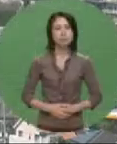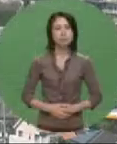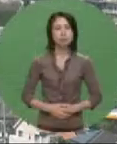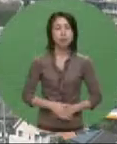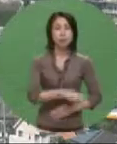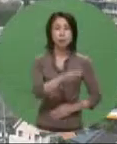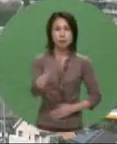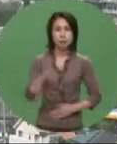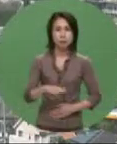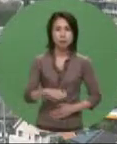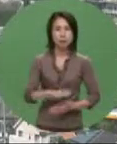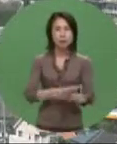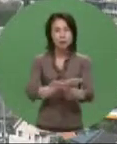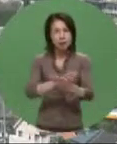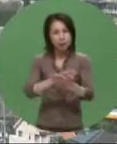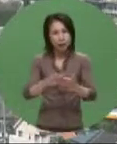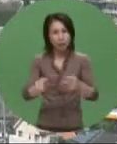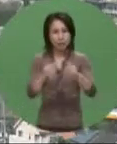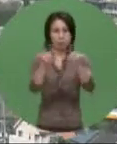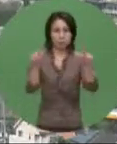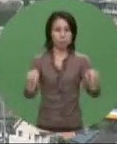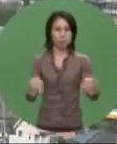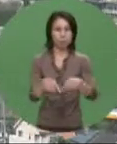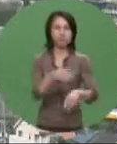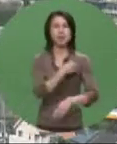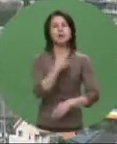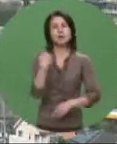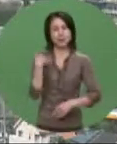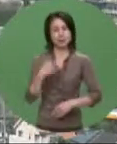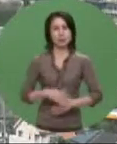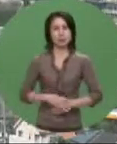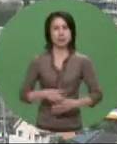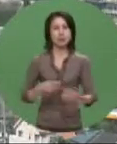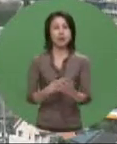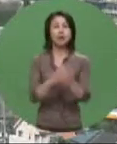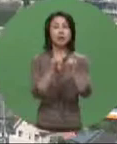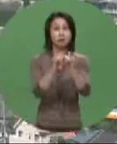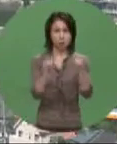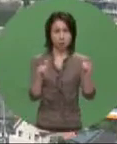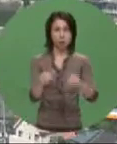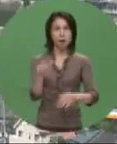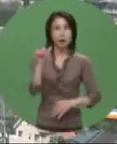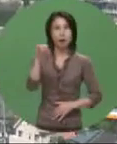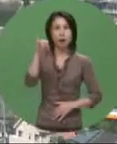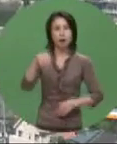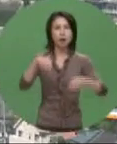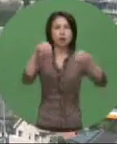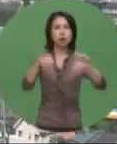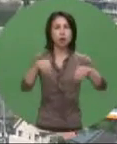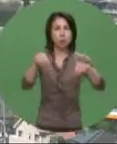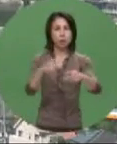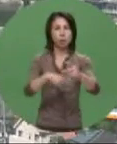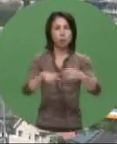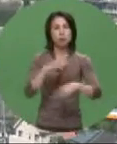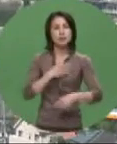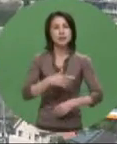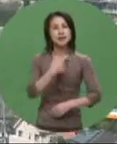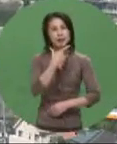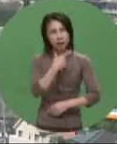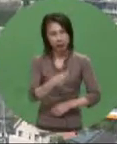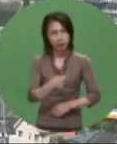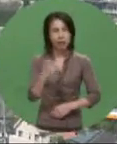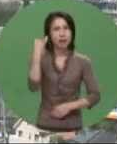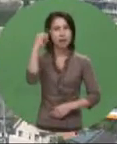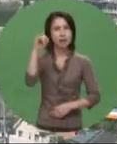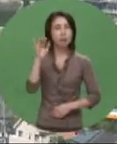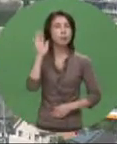皆さん綺麗に染め上げていましたね。参加された方からは、藍染めのことをもっと知りたくなった